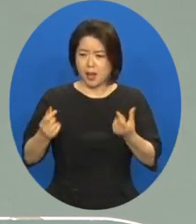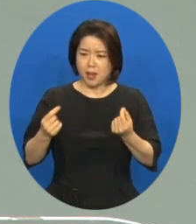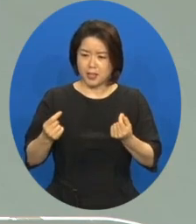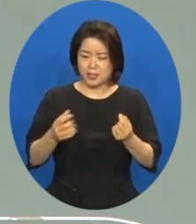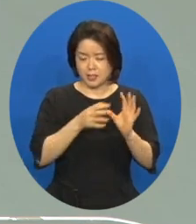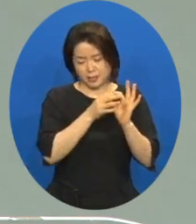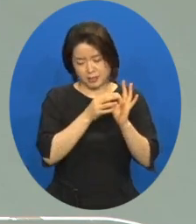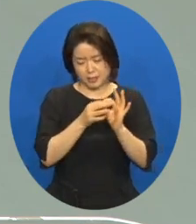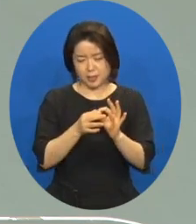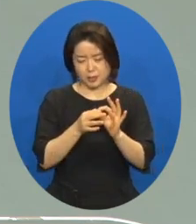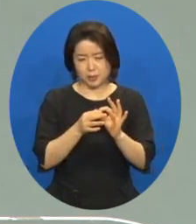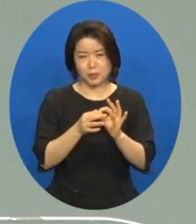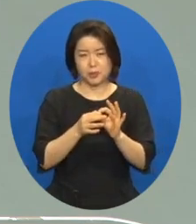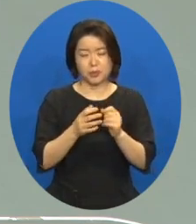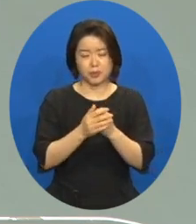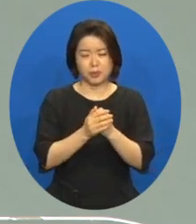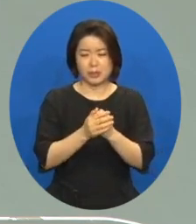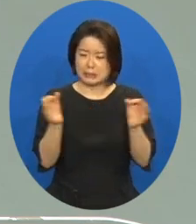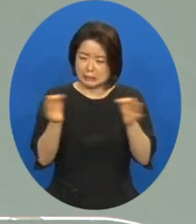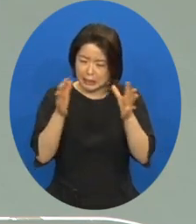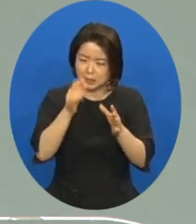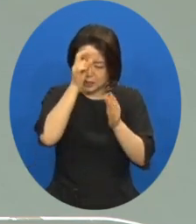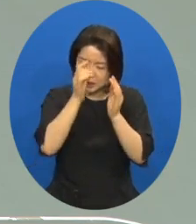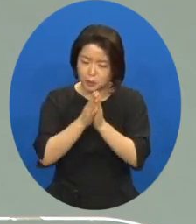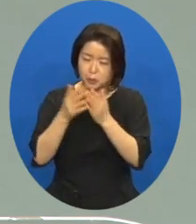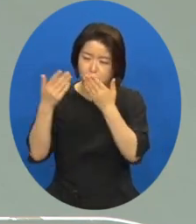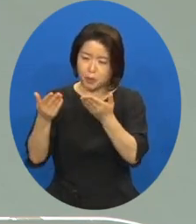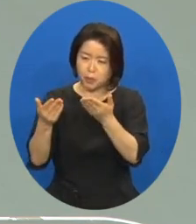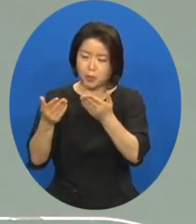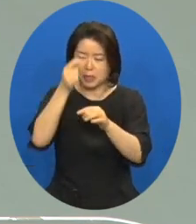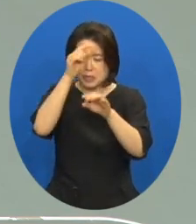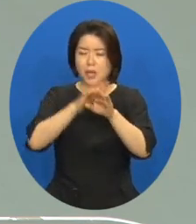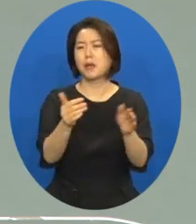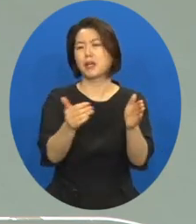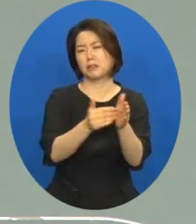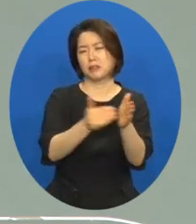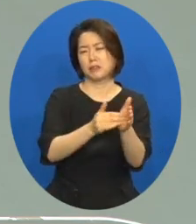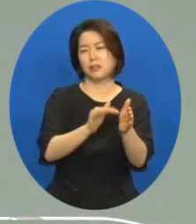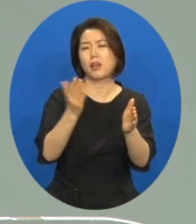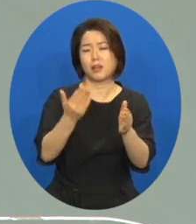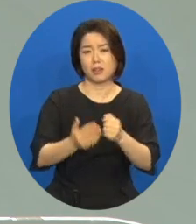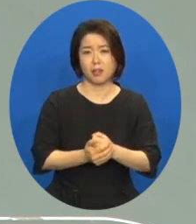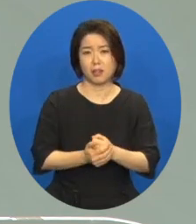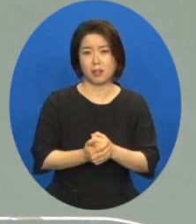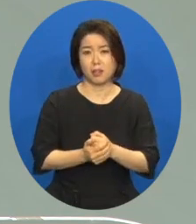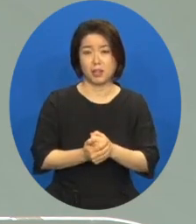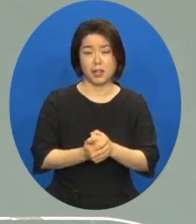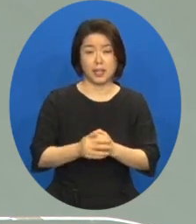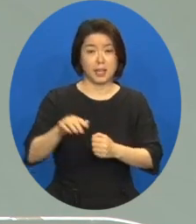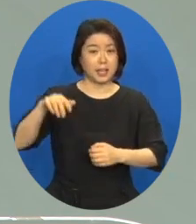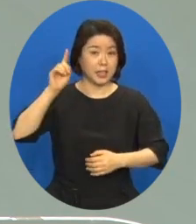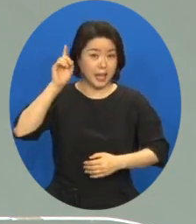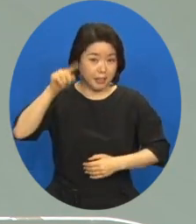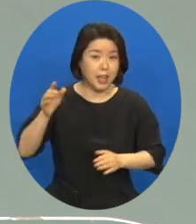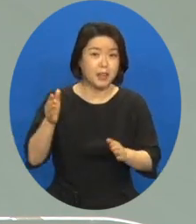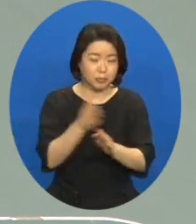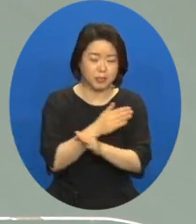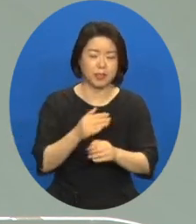하고 예배 끝내줘야 돼요. 그런데 말씀 기도회가 이어져요.